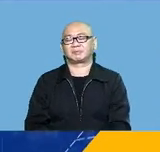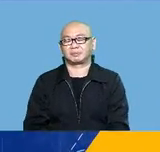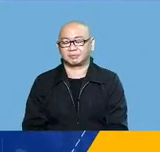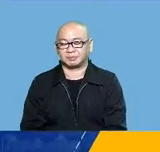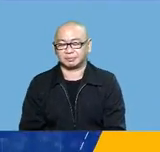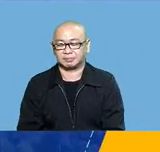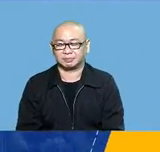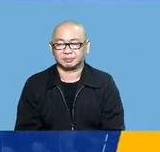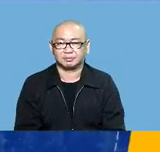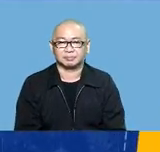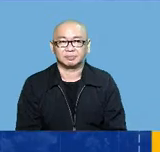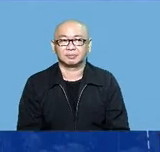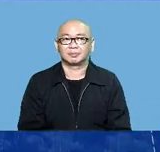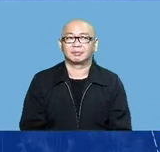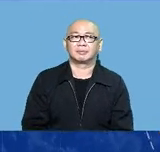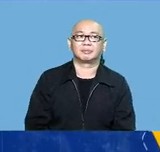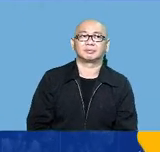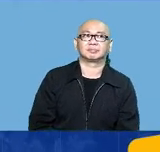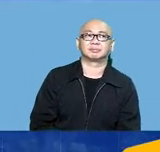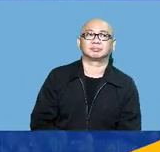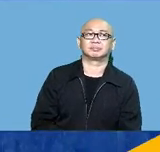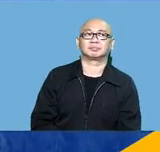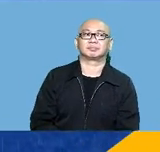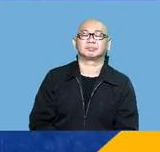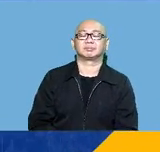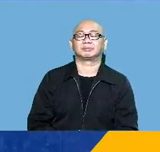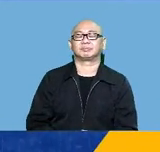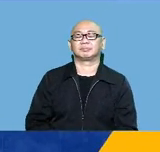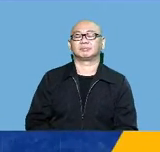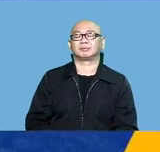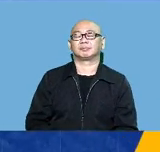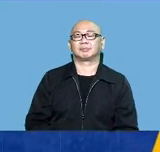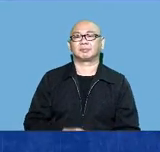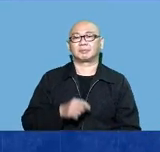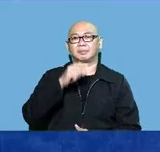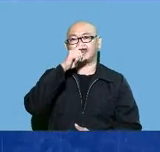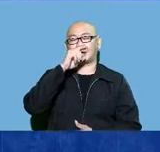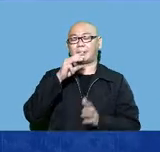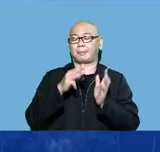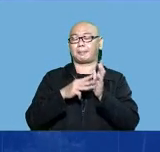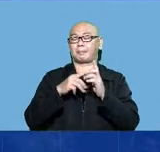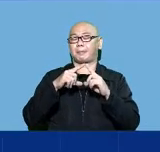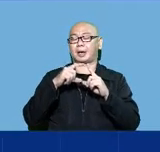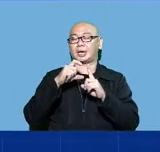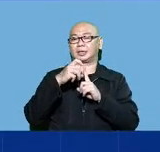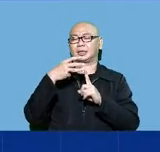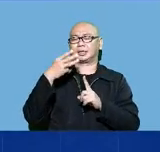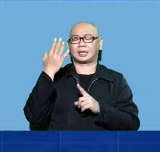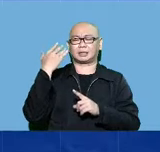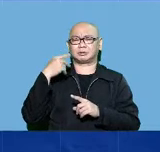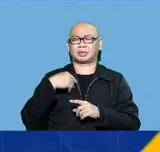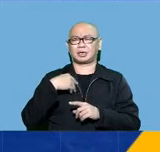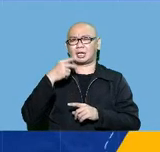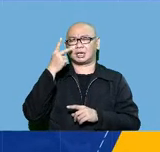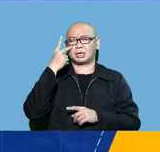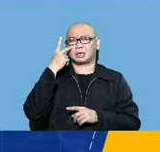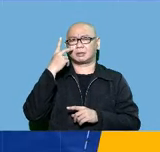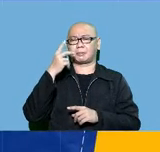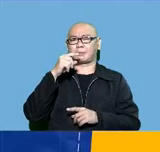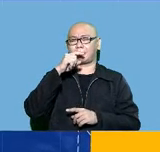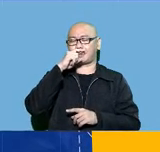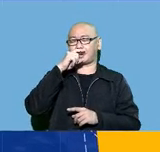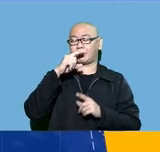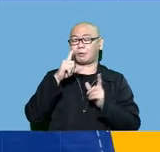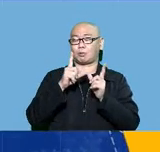dengan rendah hati Prof. Faisal, okay. Pak Madi tadi saya lihat, Pak Ramawan,